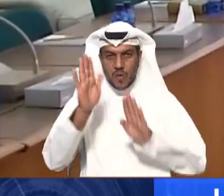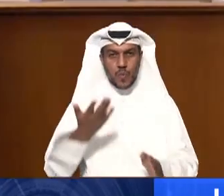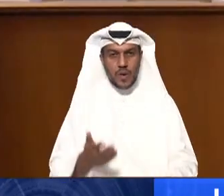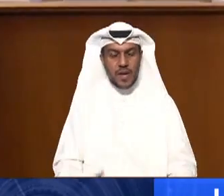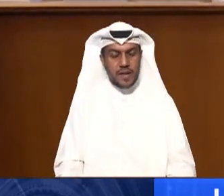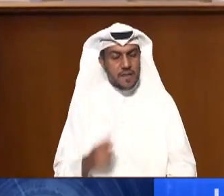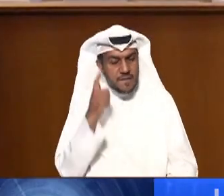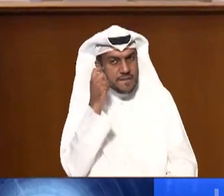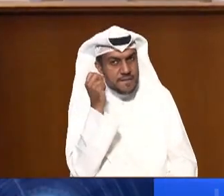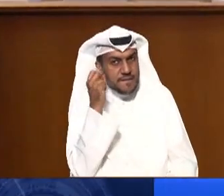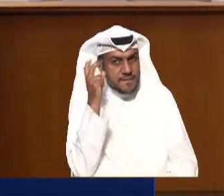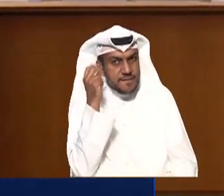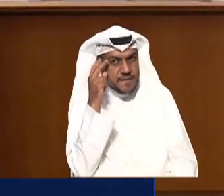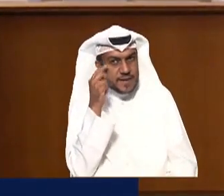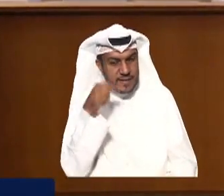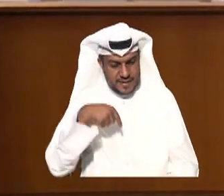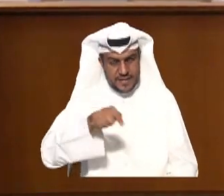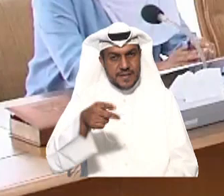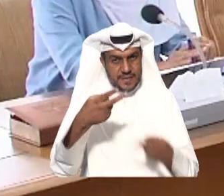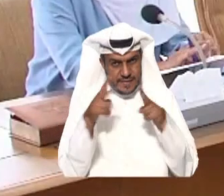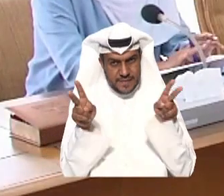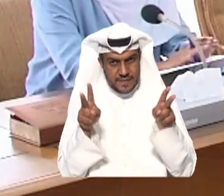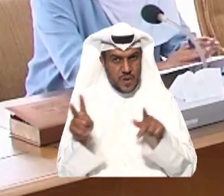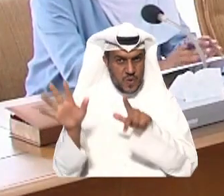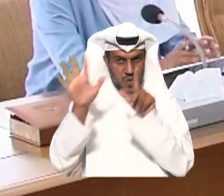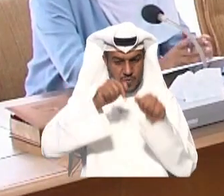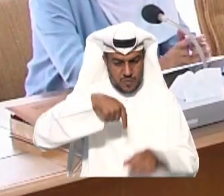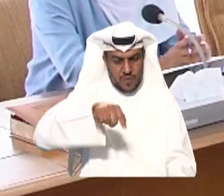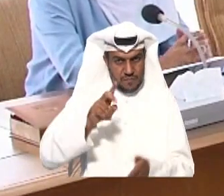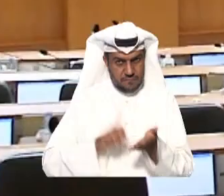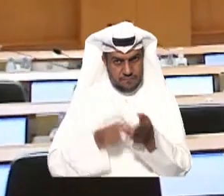بقانون مطلع الأسبوع المقبل لإنجاز تقاريرها قبل